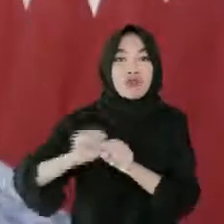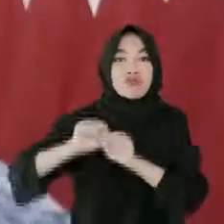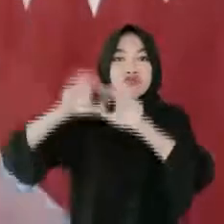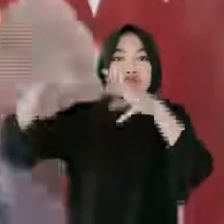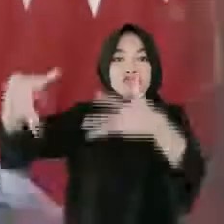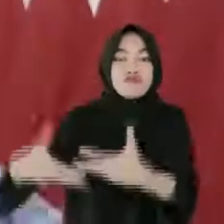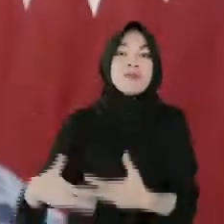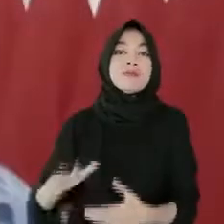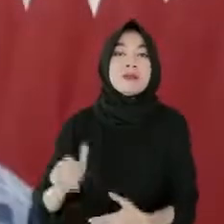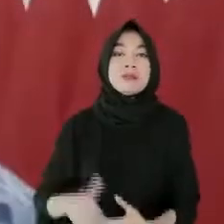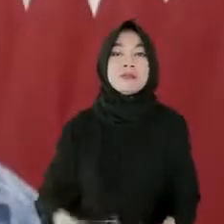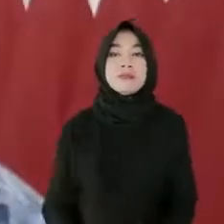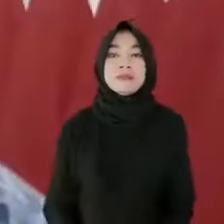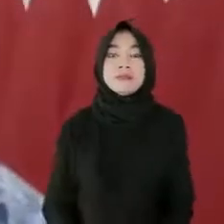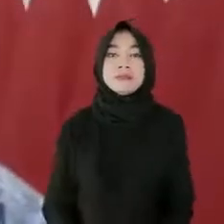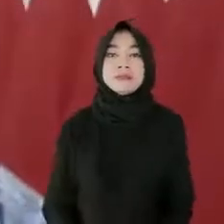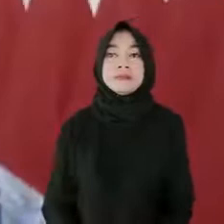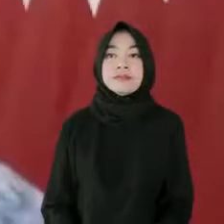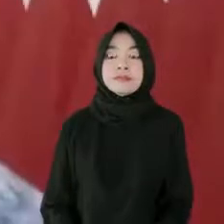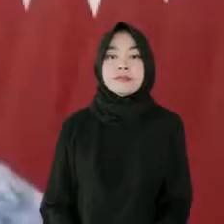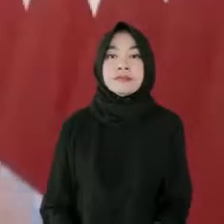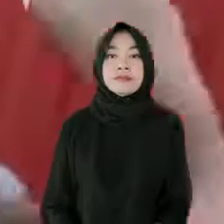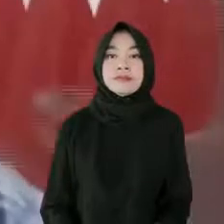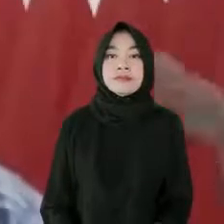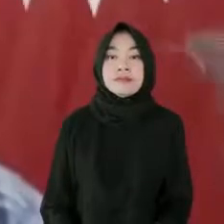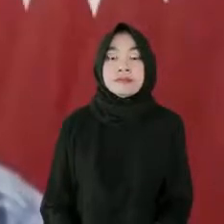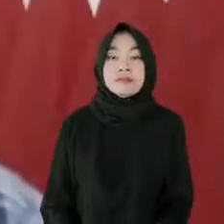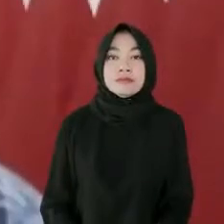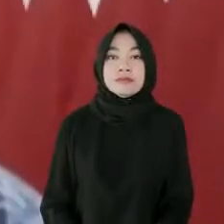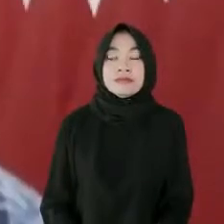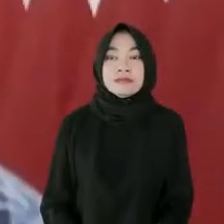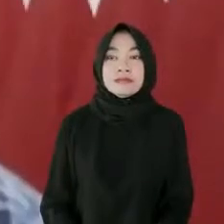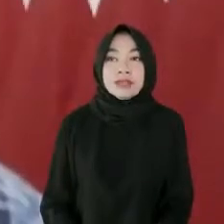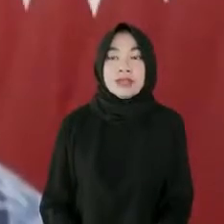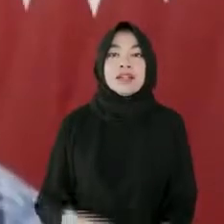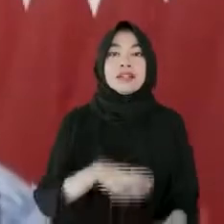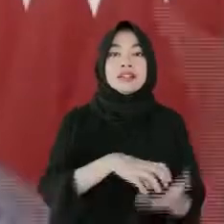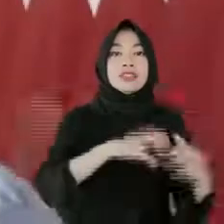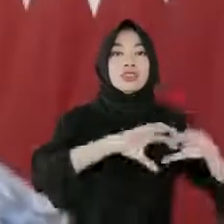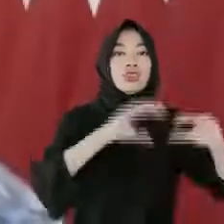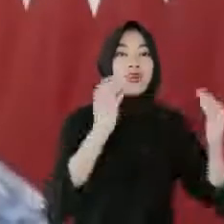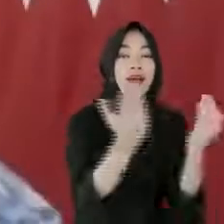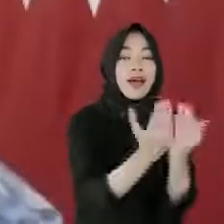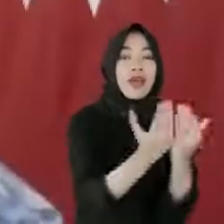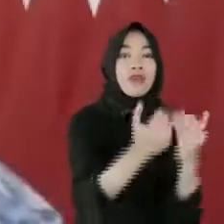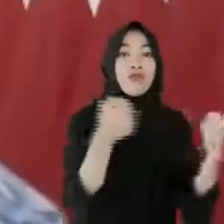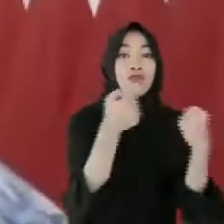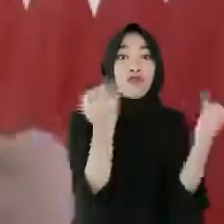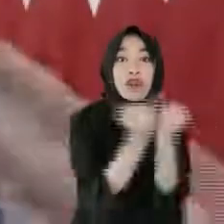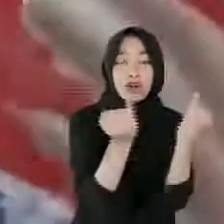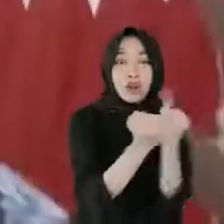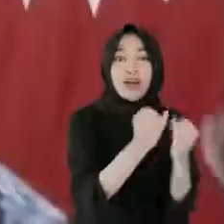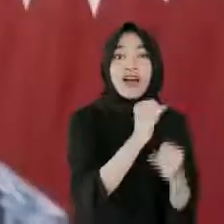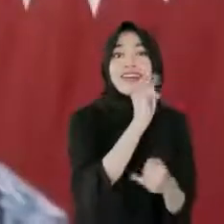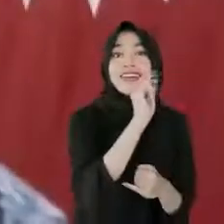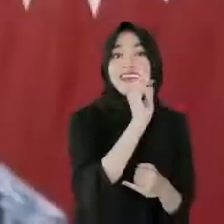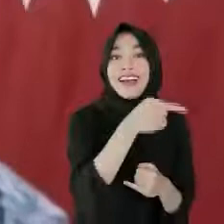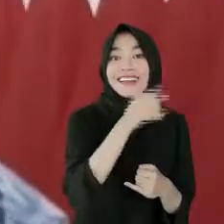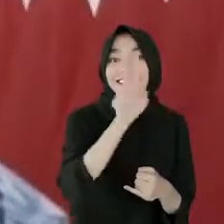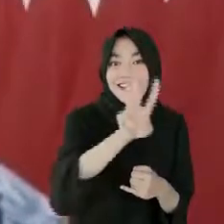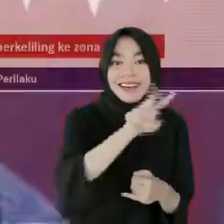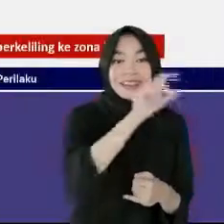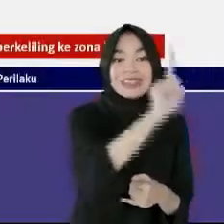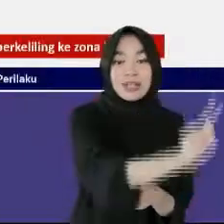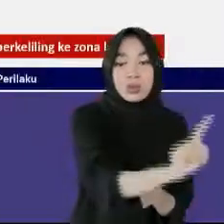lalu juga pembagian zonasi venue kita bagi menjadi tiga zona-zona 1 2 dan 3 ya memastikan